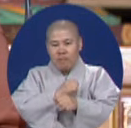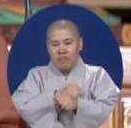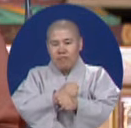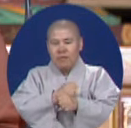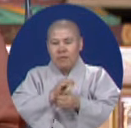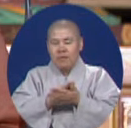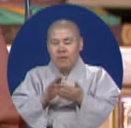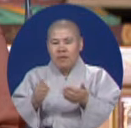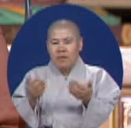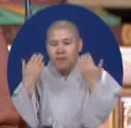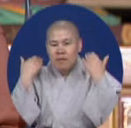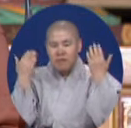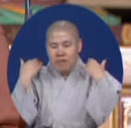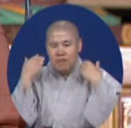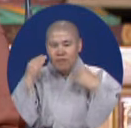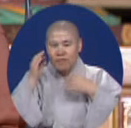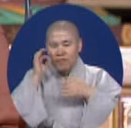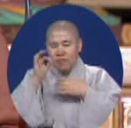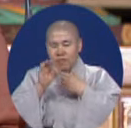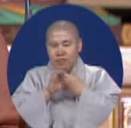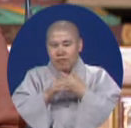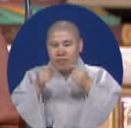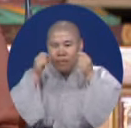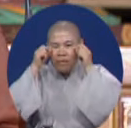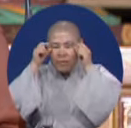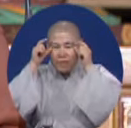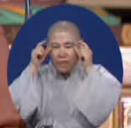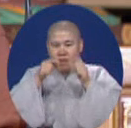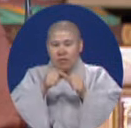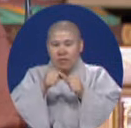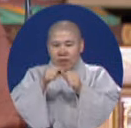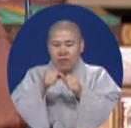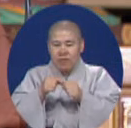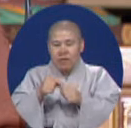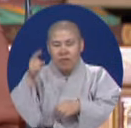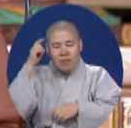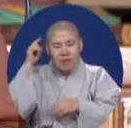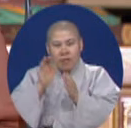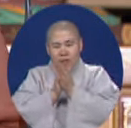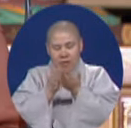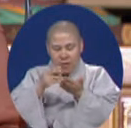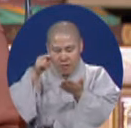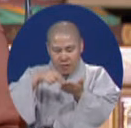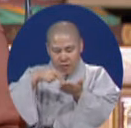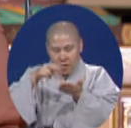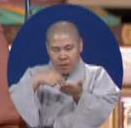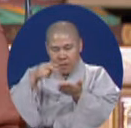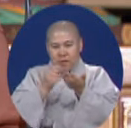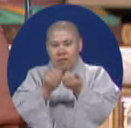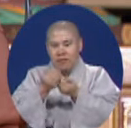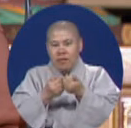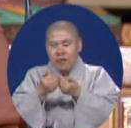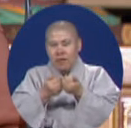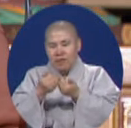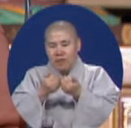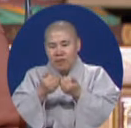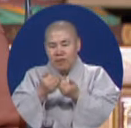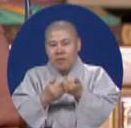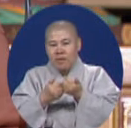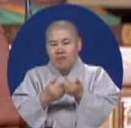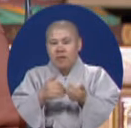그러니까 학교에서 보면 우리가 깨달음을 구하는데 왜 이렇게 책을 봐야 되나 이런 갈등을 많이 느끼는 경우가